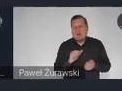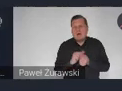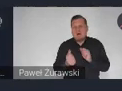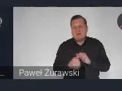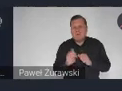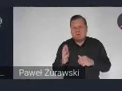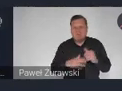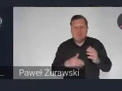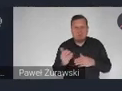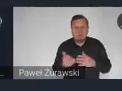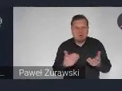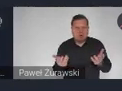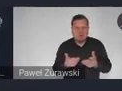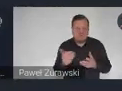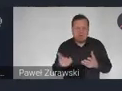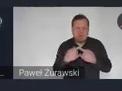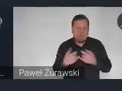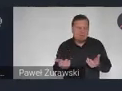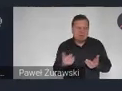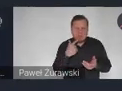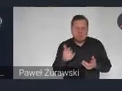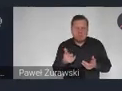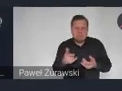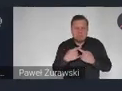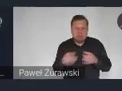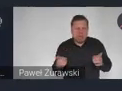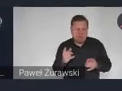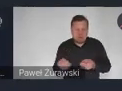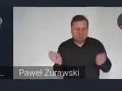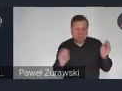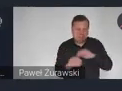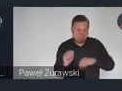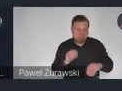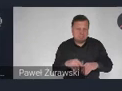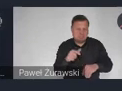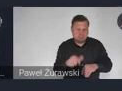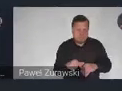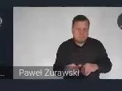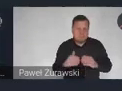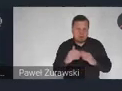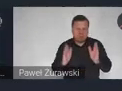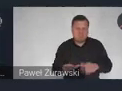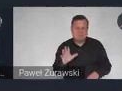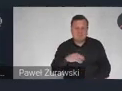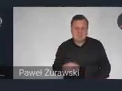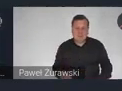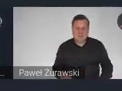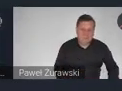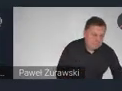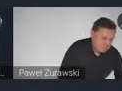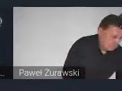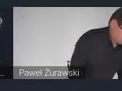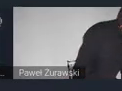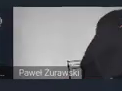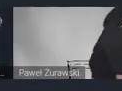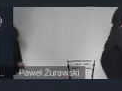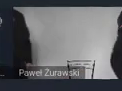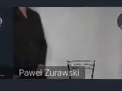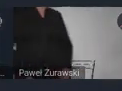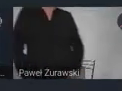wbudowane meble które stanowią pierwsze wyposażenie budynku do wydatków